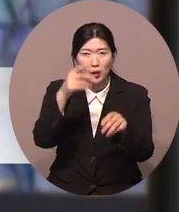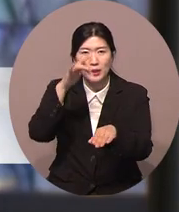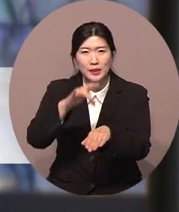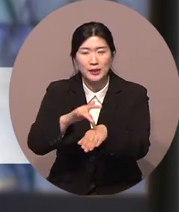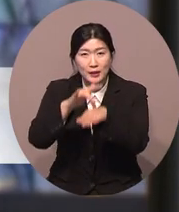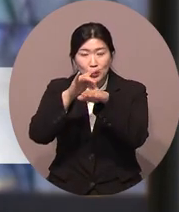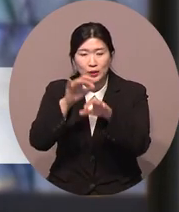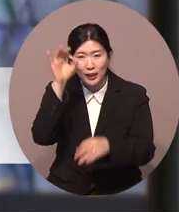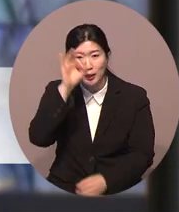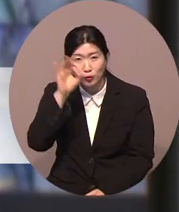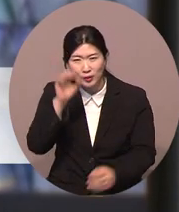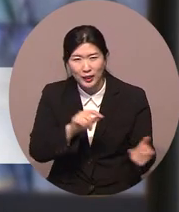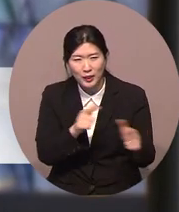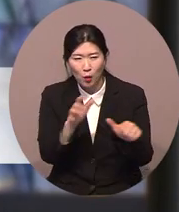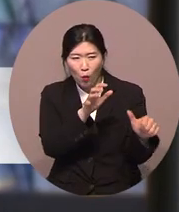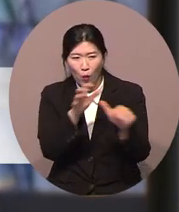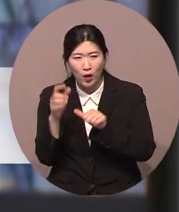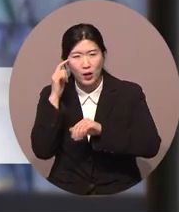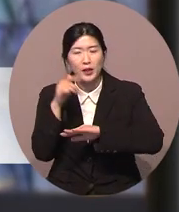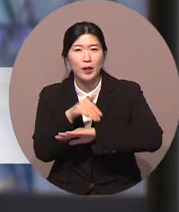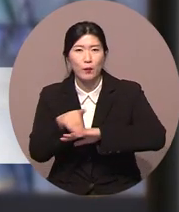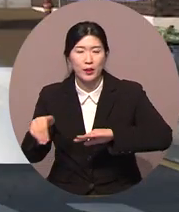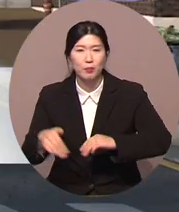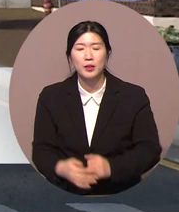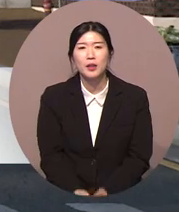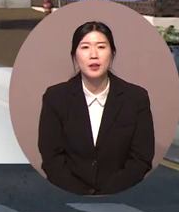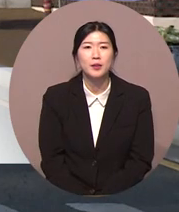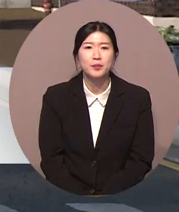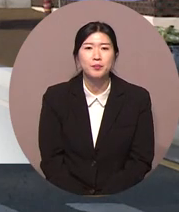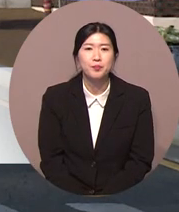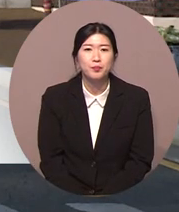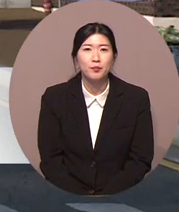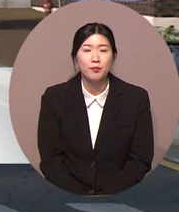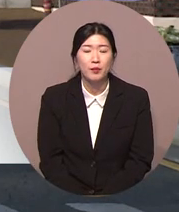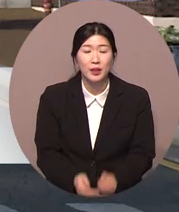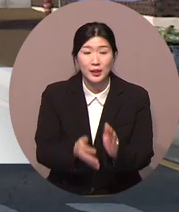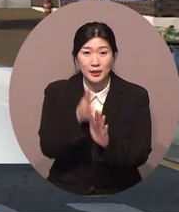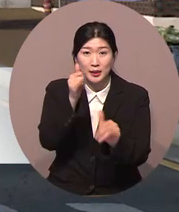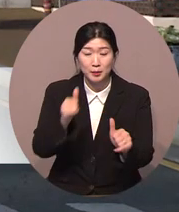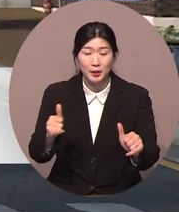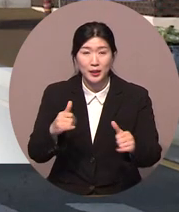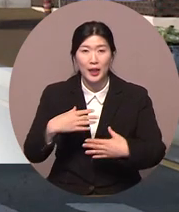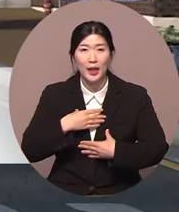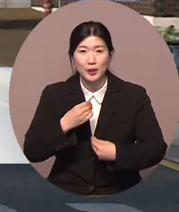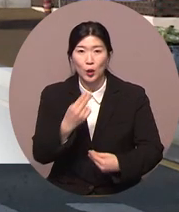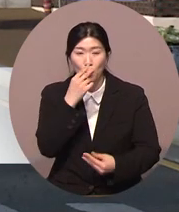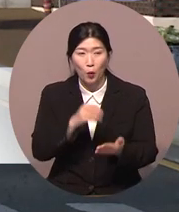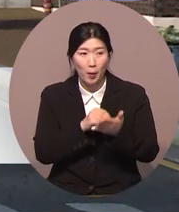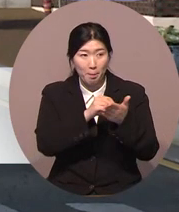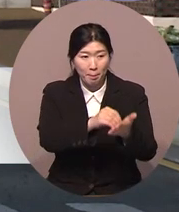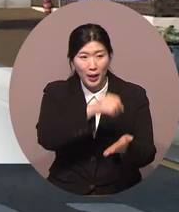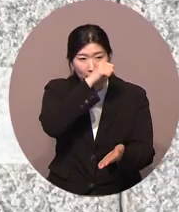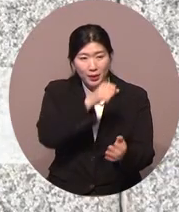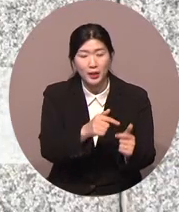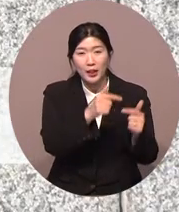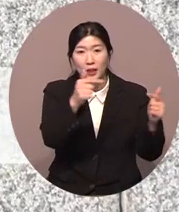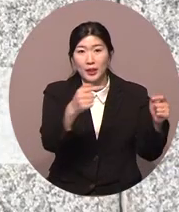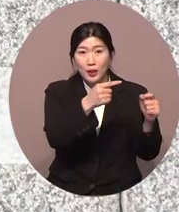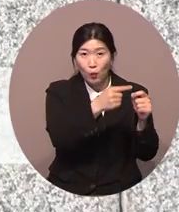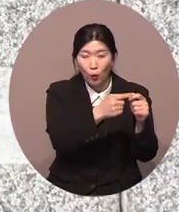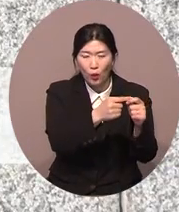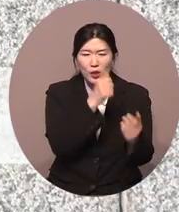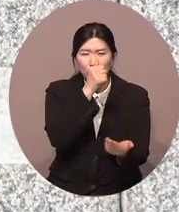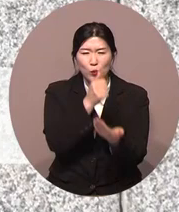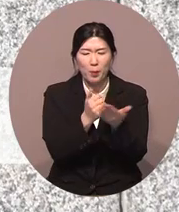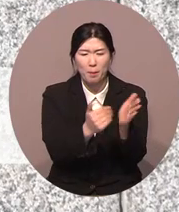차량 검색 등 에대 활용할 계획입니다 서사시는 또 시민안전 보험의 보장 항목과 금액을 늘리고 범죄